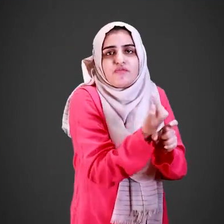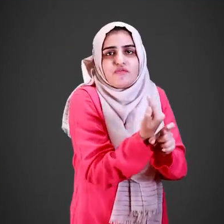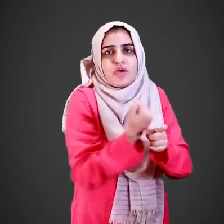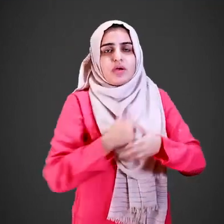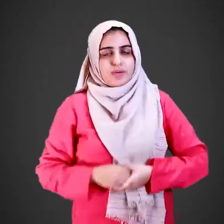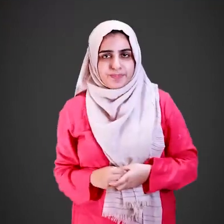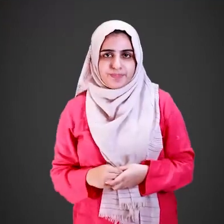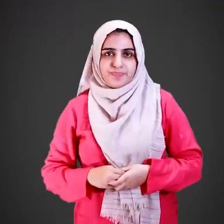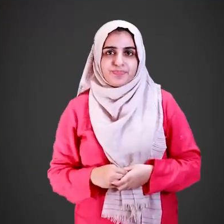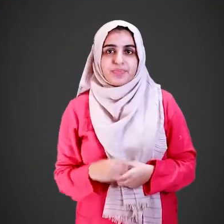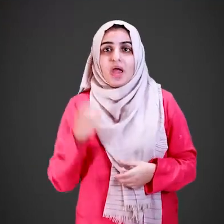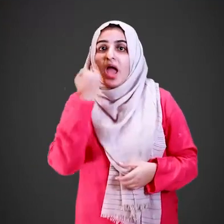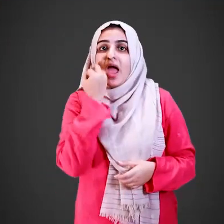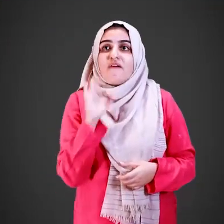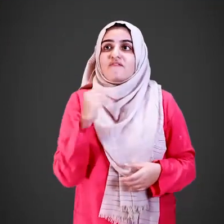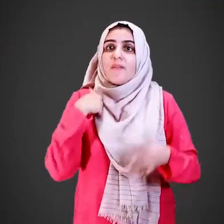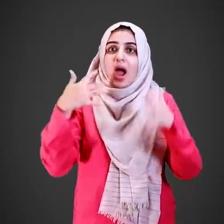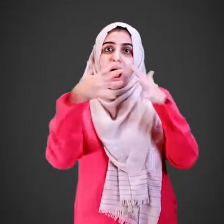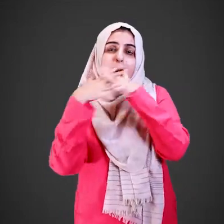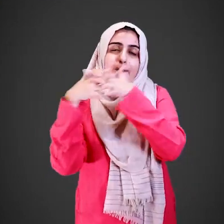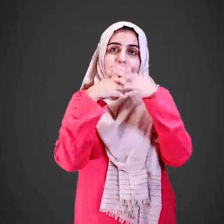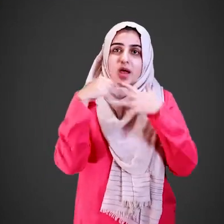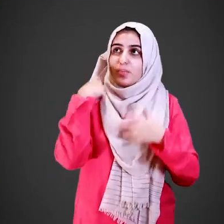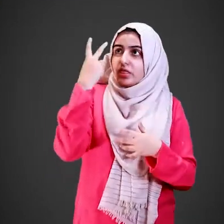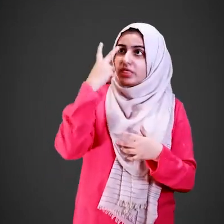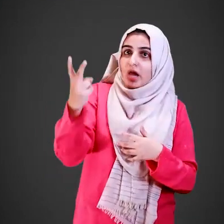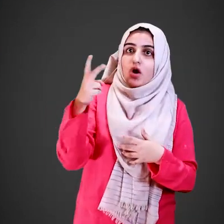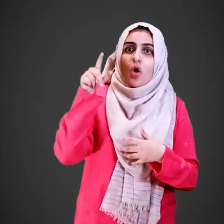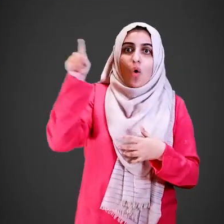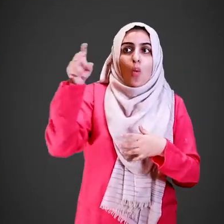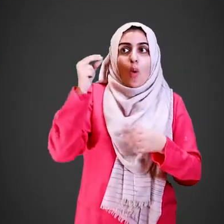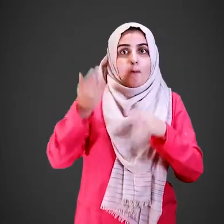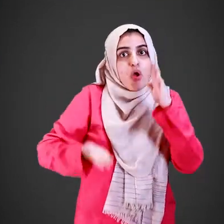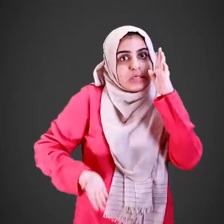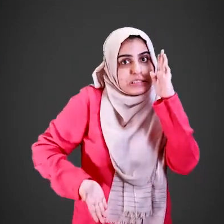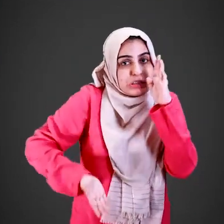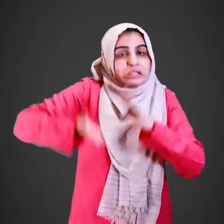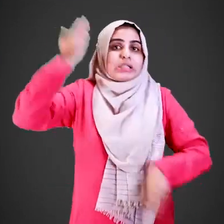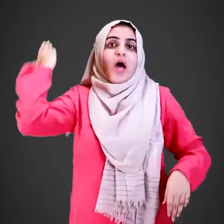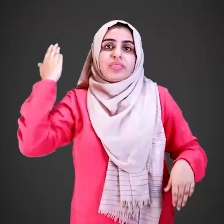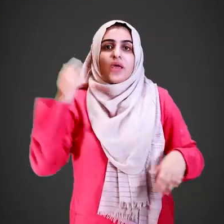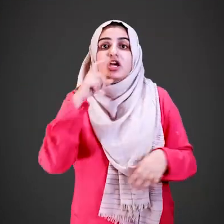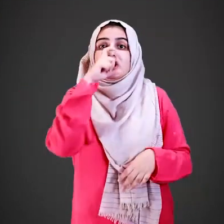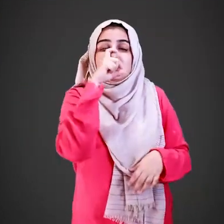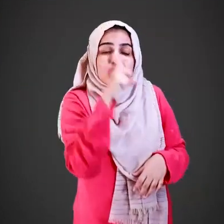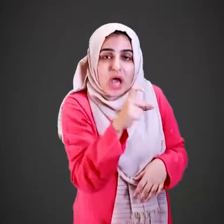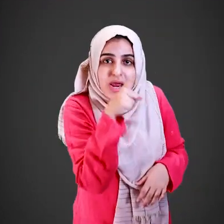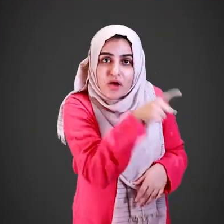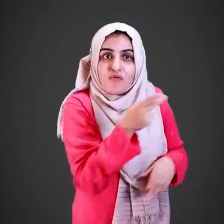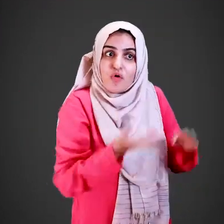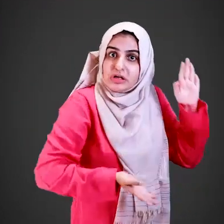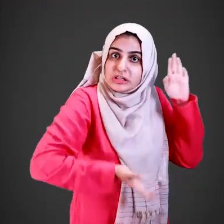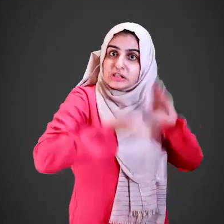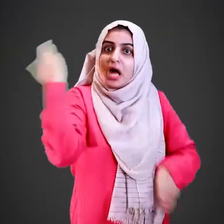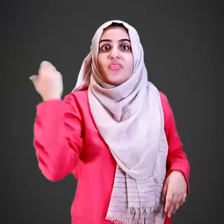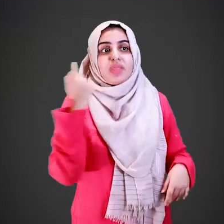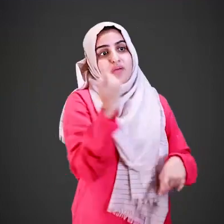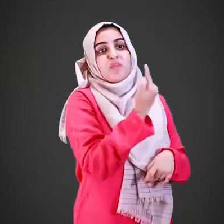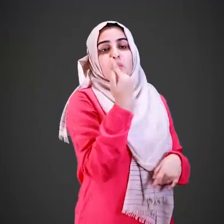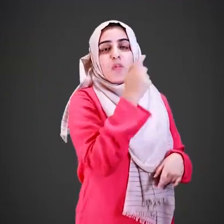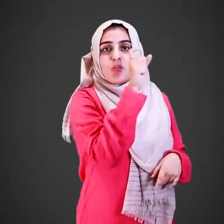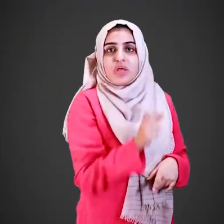यानी फ़ी पर्सन, फ़ीकस औसतन जो जीडीपी है, जो ग्रॉस टोटल प्रोडक्ट है, वो कितनी